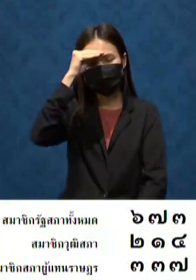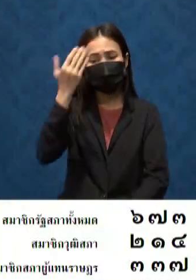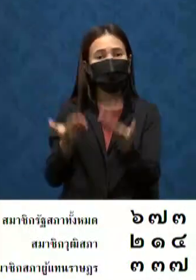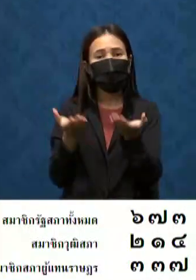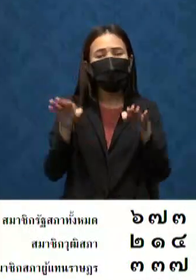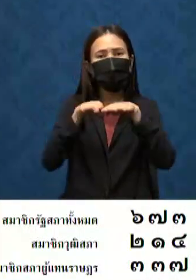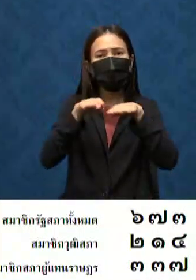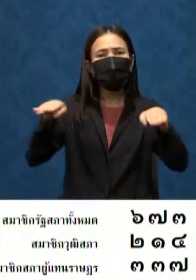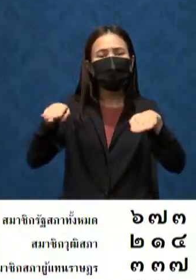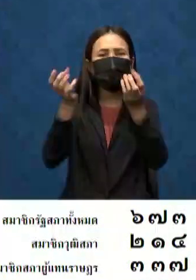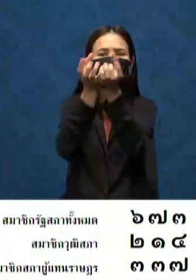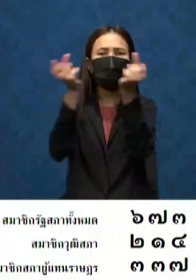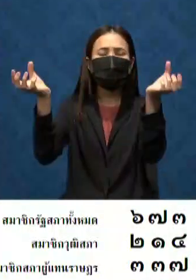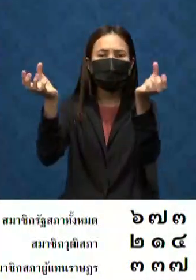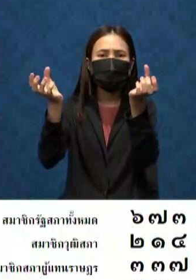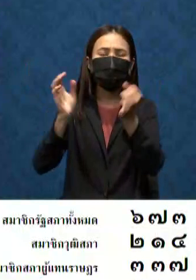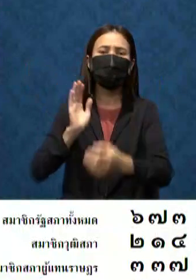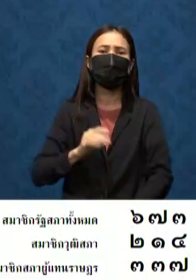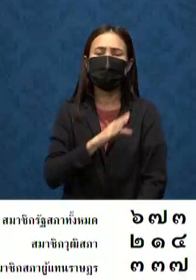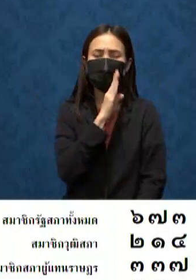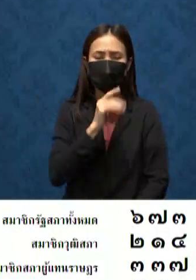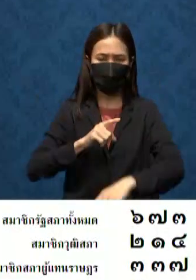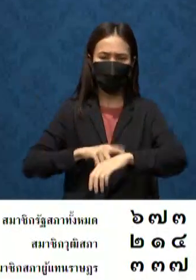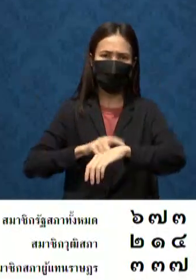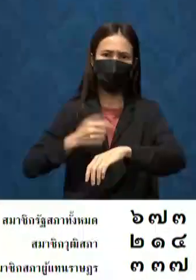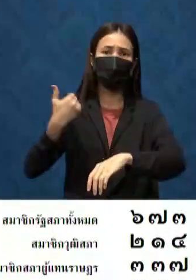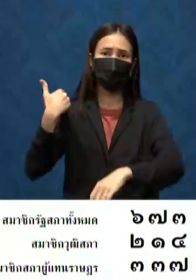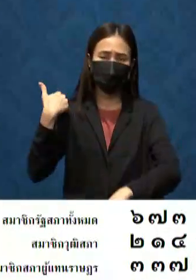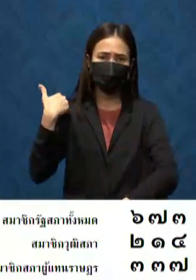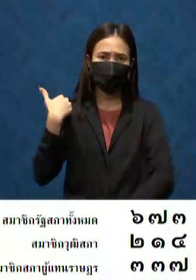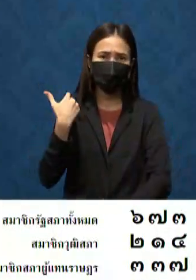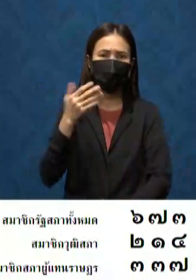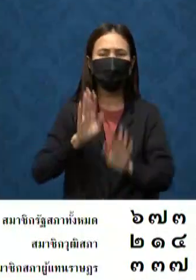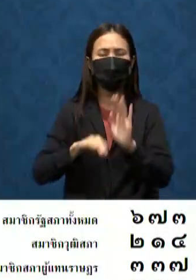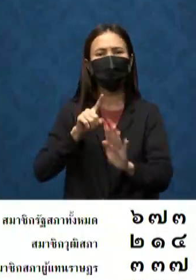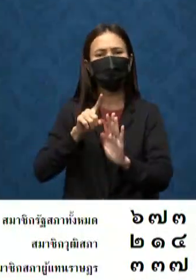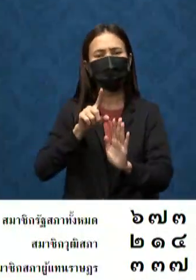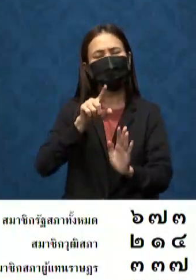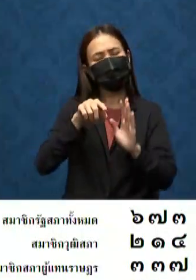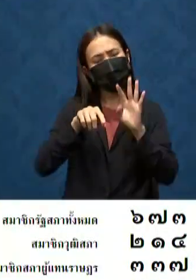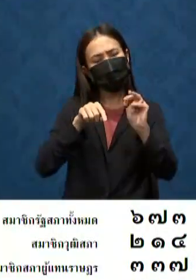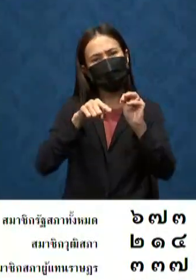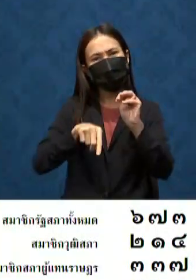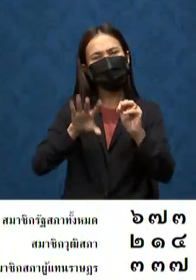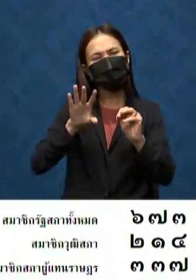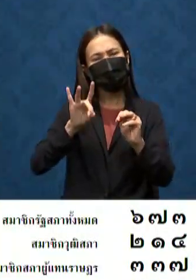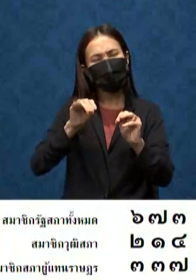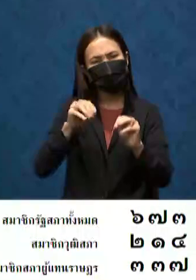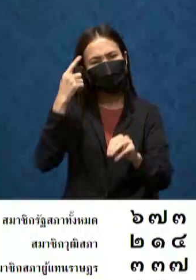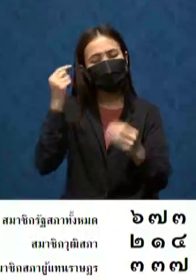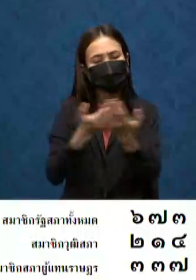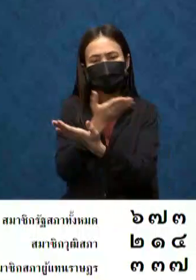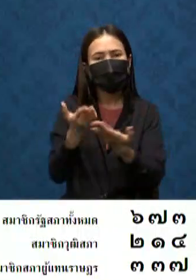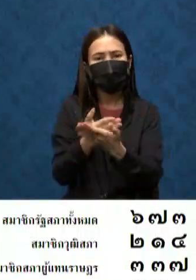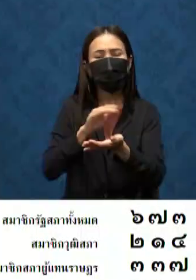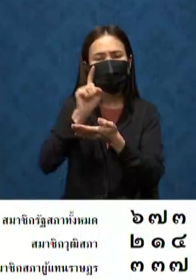มาตรฐานจริยธรรมก็ไม่ติดใจครับวันนี้ถ้าเรามีเวลาของสภาเนี่ยเหลืออีก 80กว่ามาตรา 90มาตราควรพิจารณาให้เสร็จผมก็ไม่